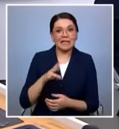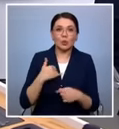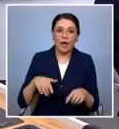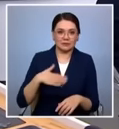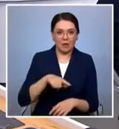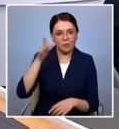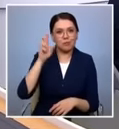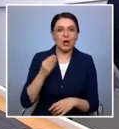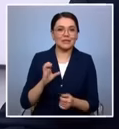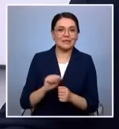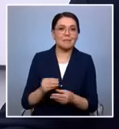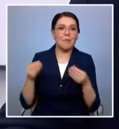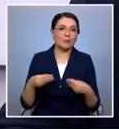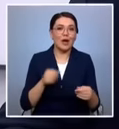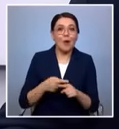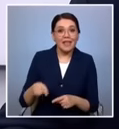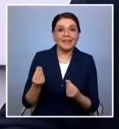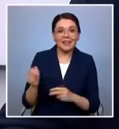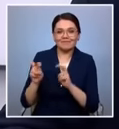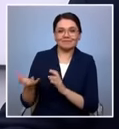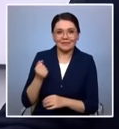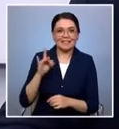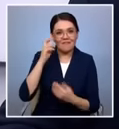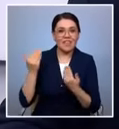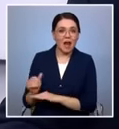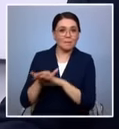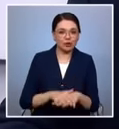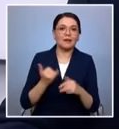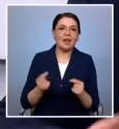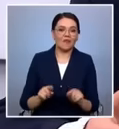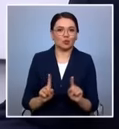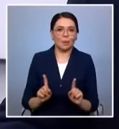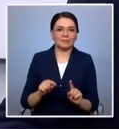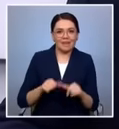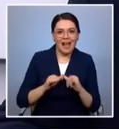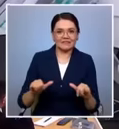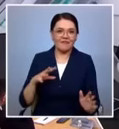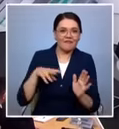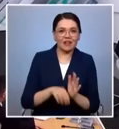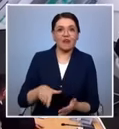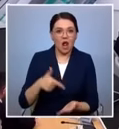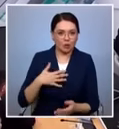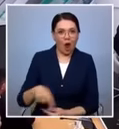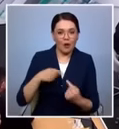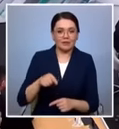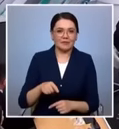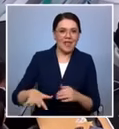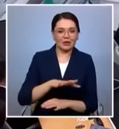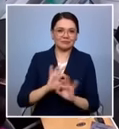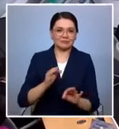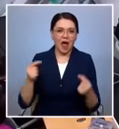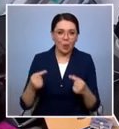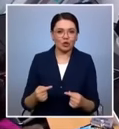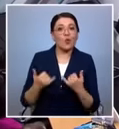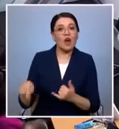революции, который он планировал там построить за 2,5 миллиарда рублей, но как бы вот классная история